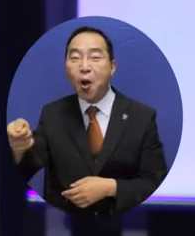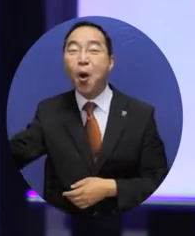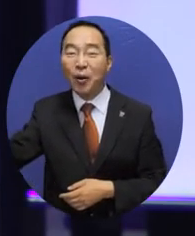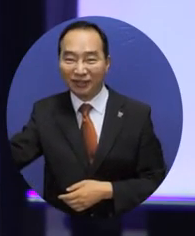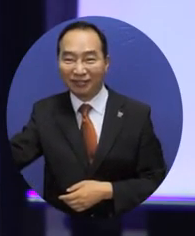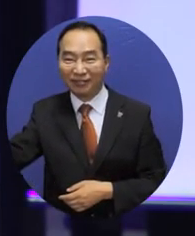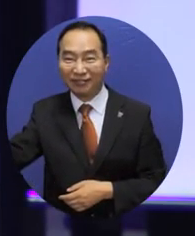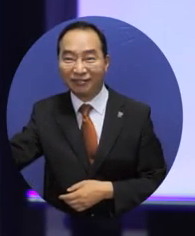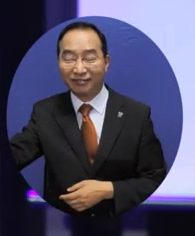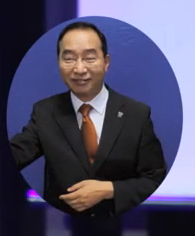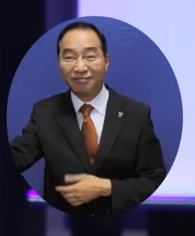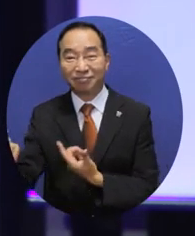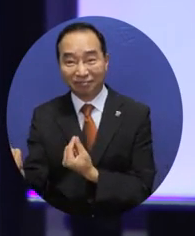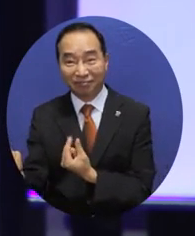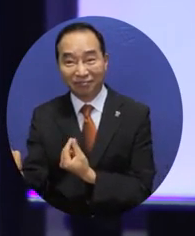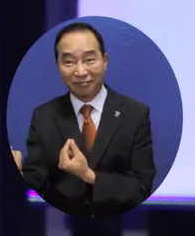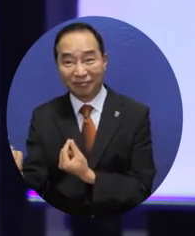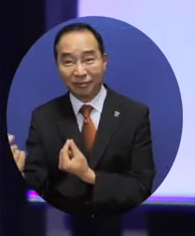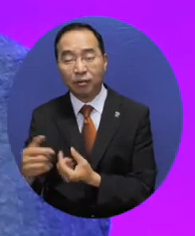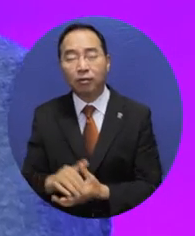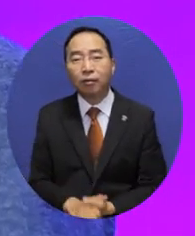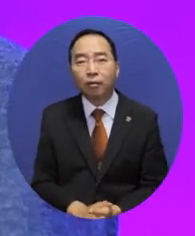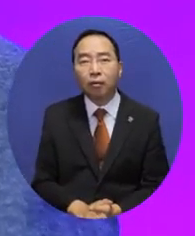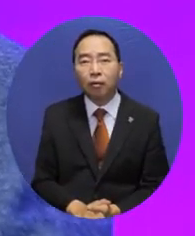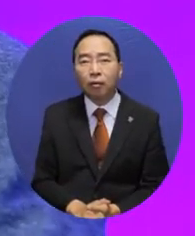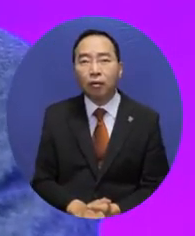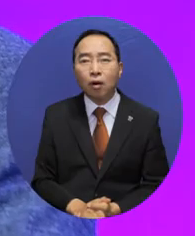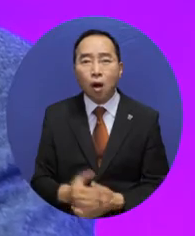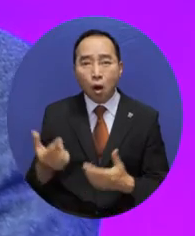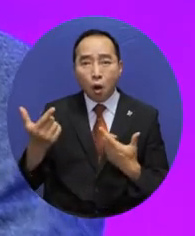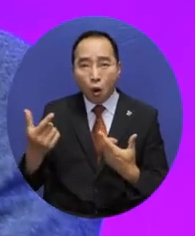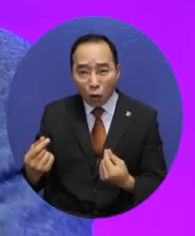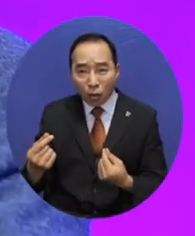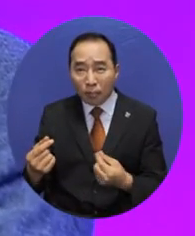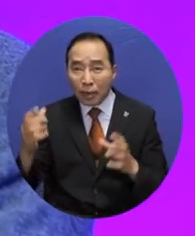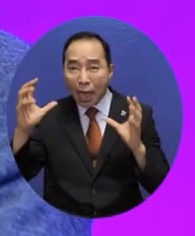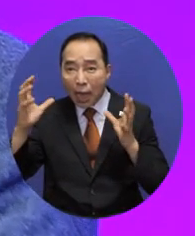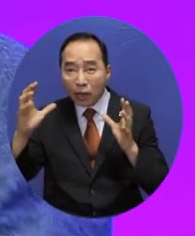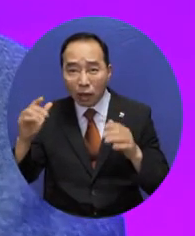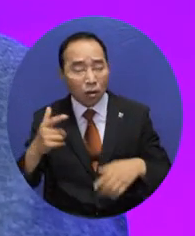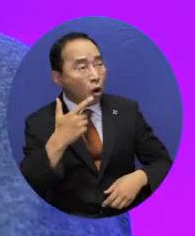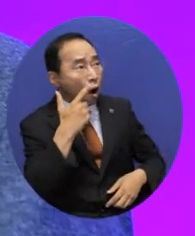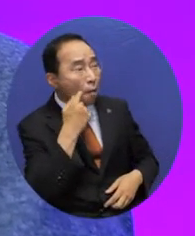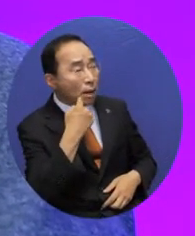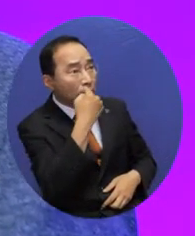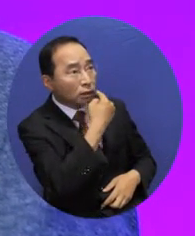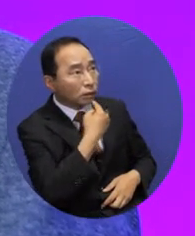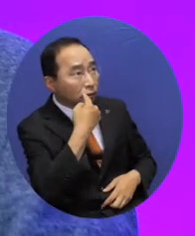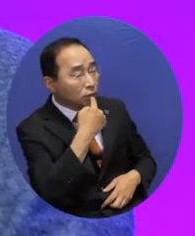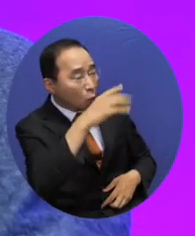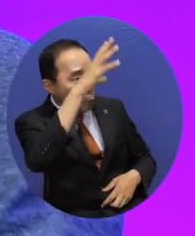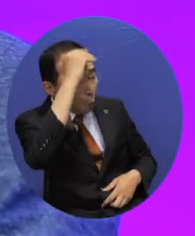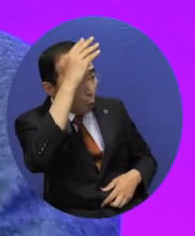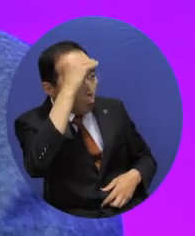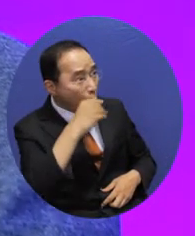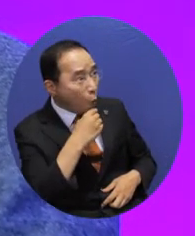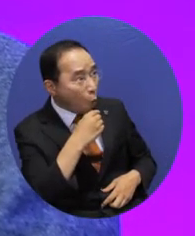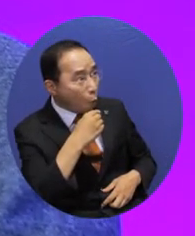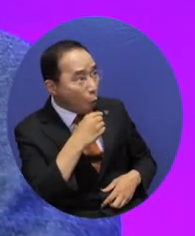감기약을 아기한테 주게 됩니다. 이런 것처럼 아기가 엄마의 입술을 모방하게 하는 것, 이게